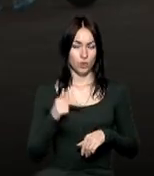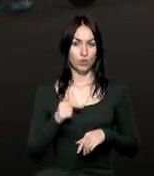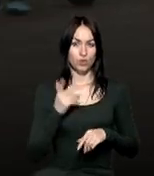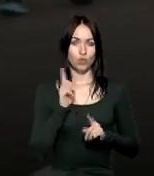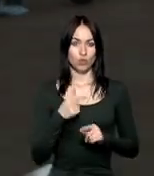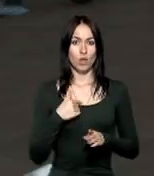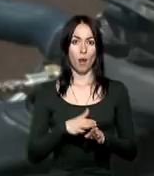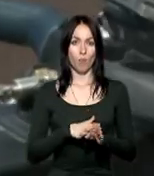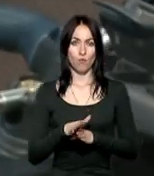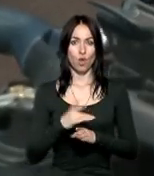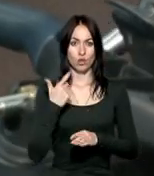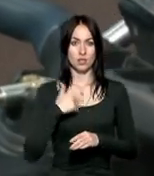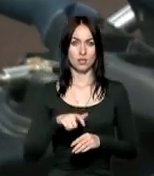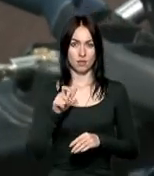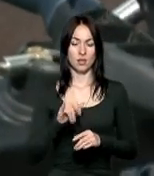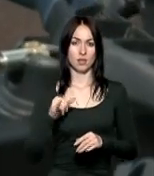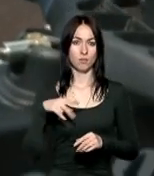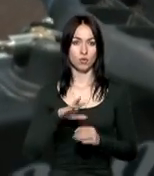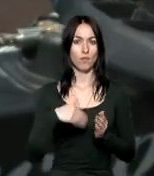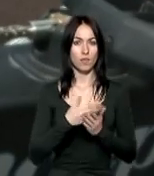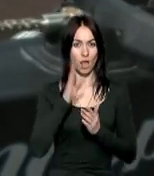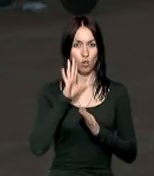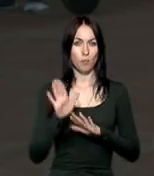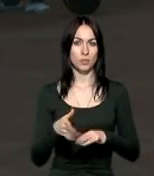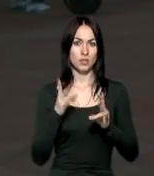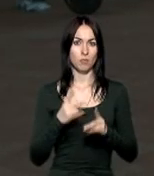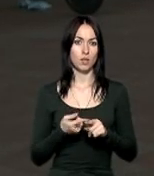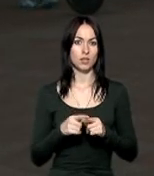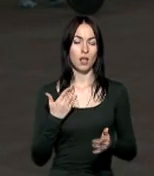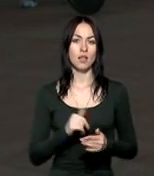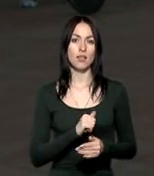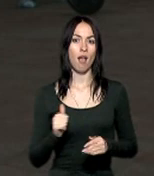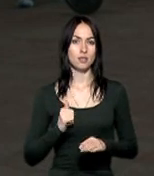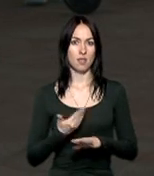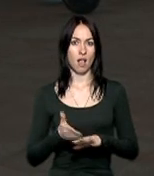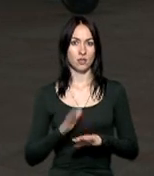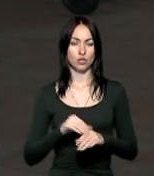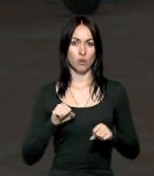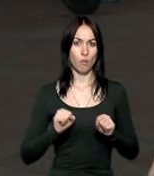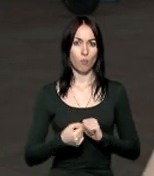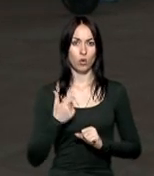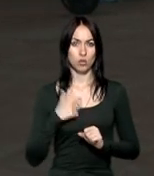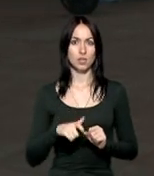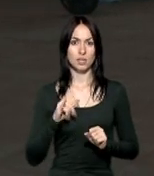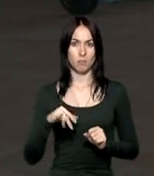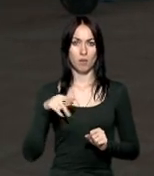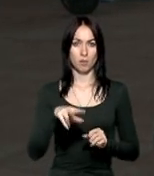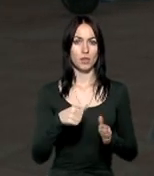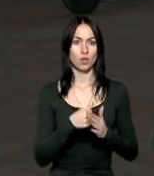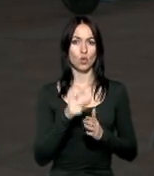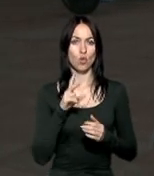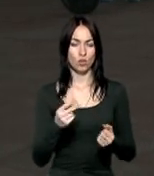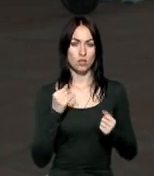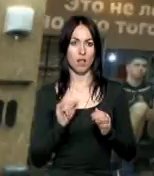що повноцінний хлопець, і пішов. Для хлопців після поранень це, мабуть, найскладніше – побороти себе і нарешті піти до зали і